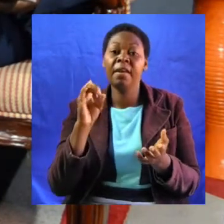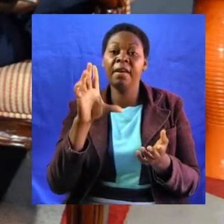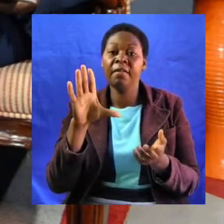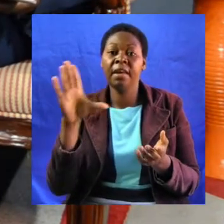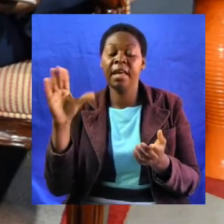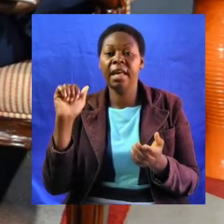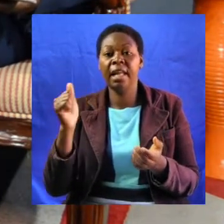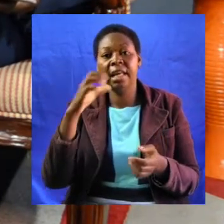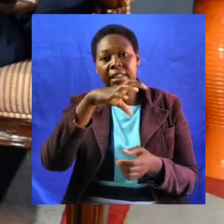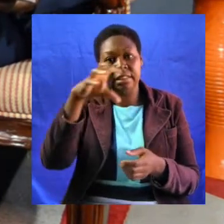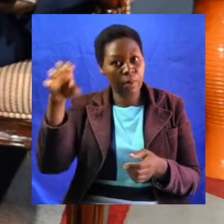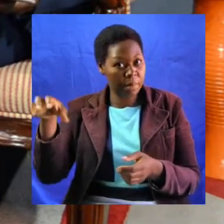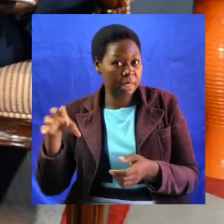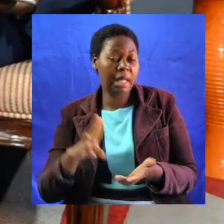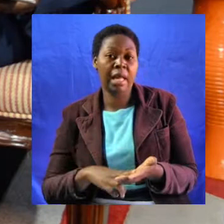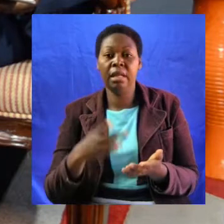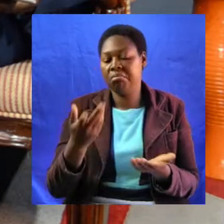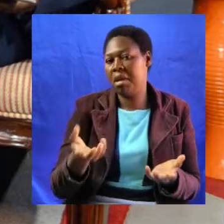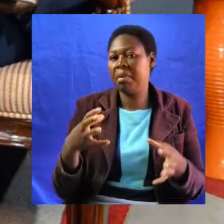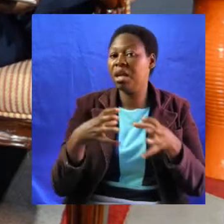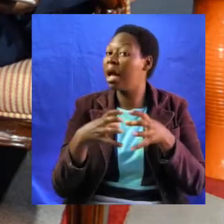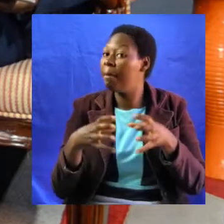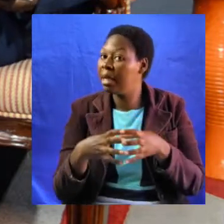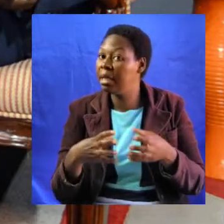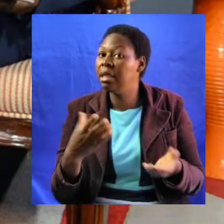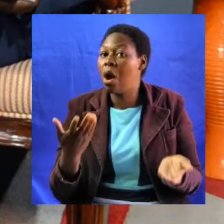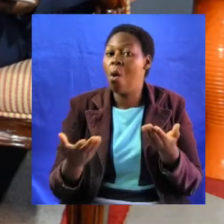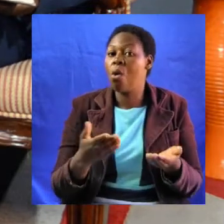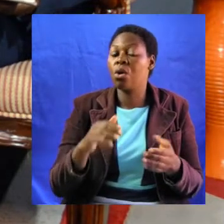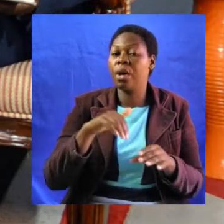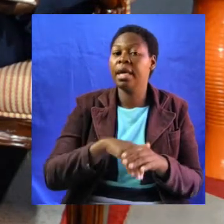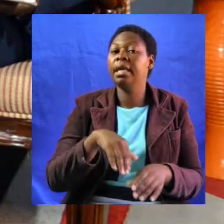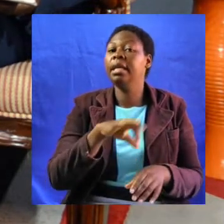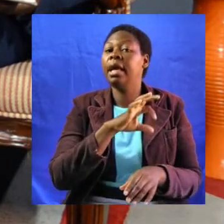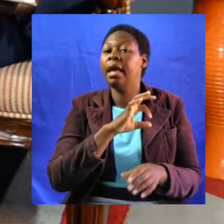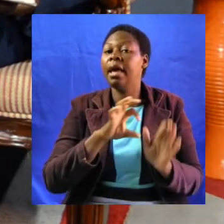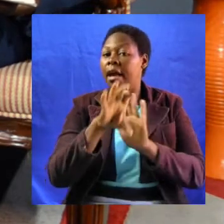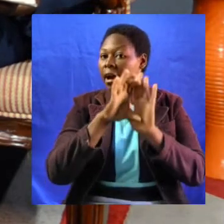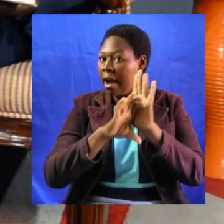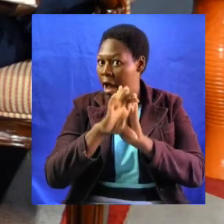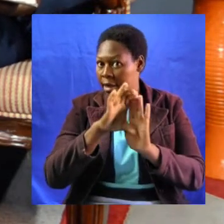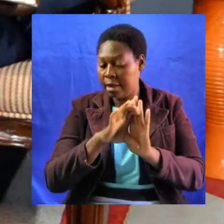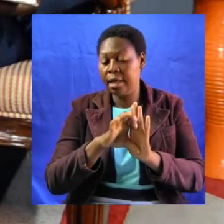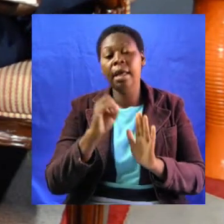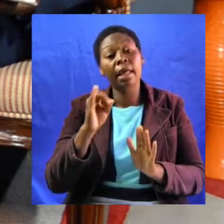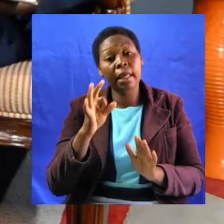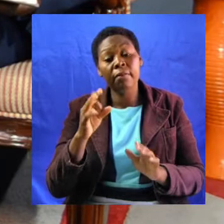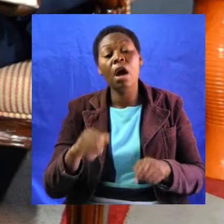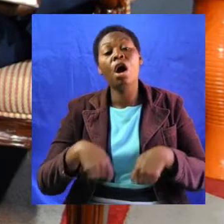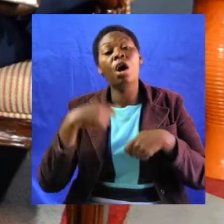chidikidiki pangaa pakambani wherever you are kana watopiwa responsibility iyoyo naMwari